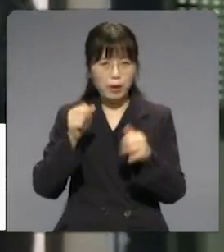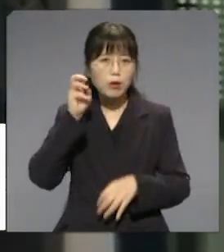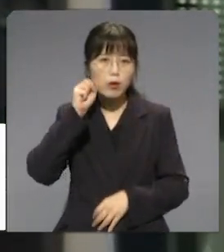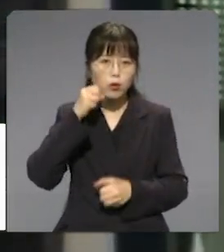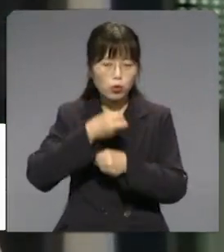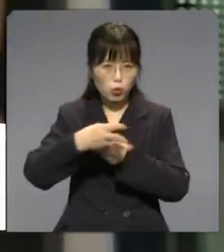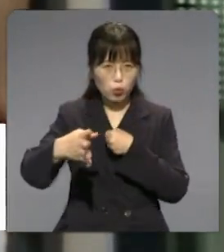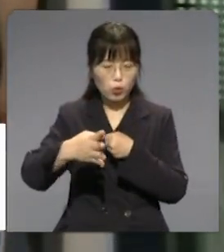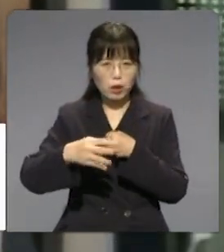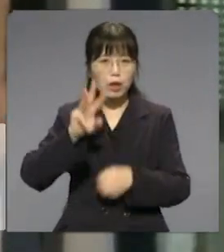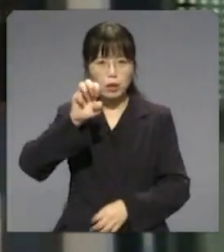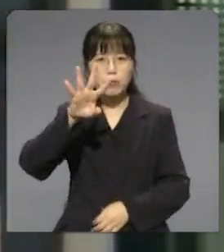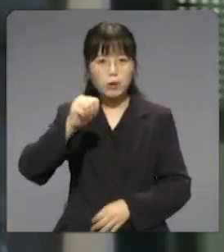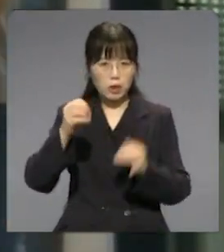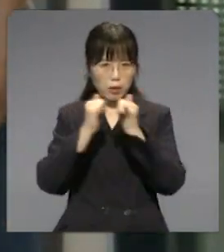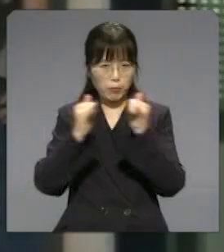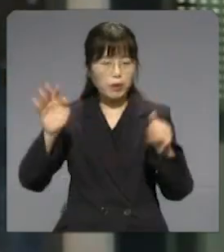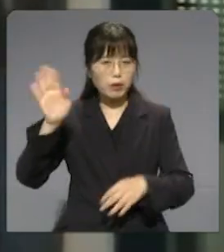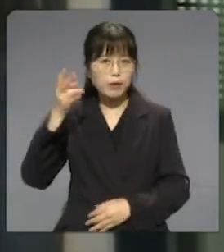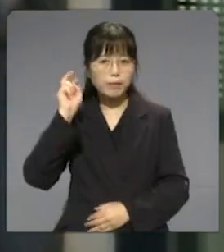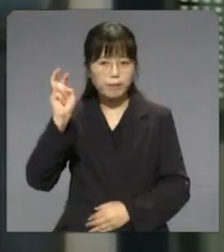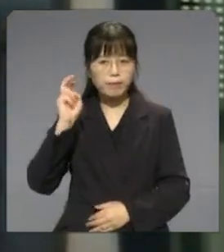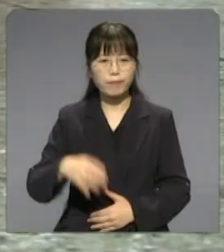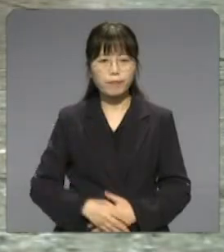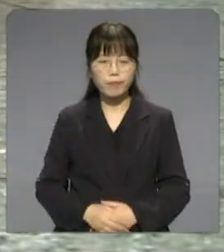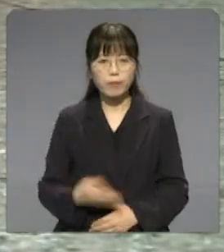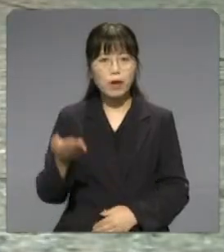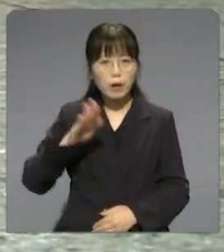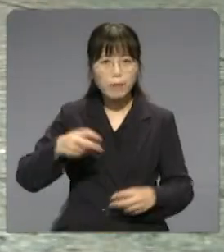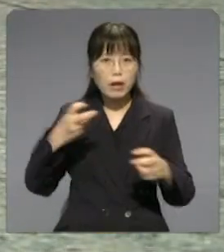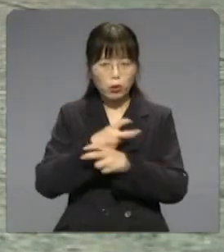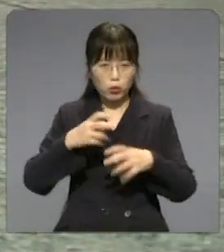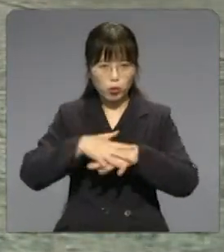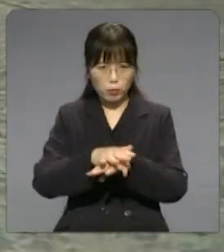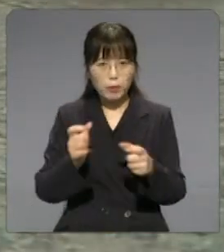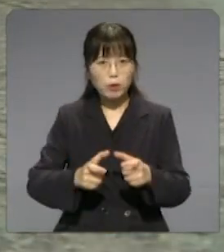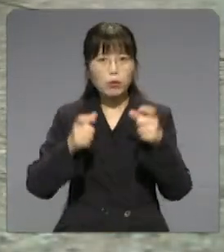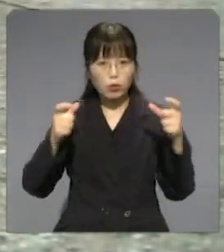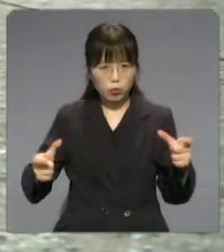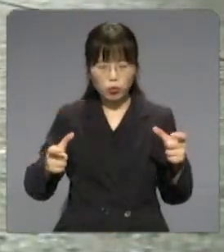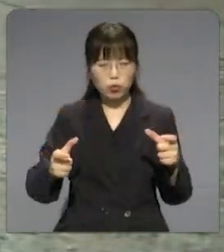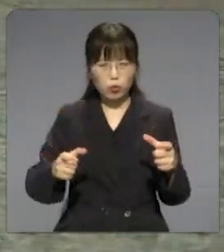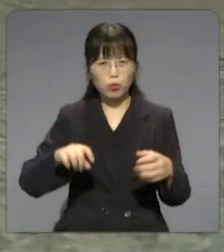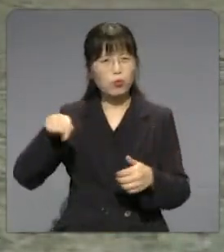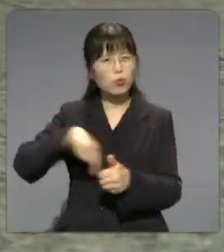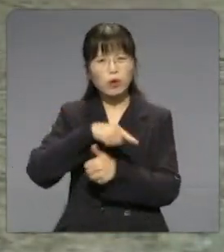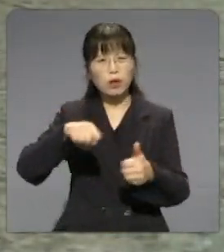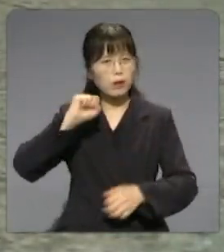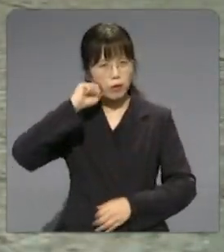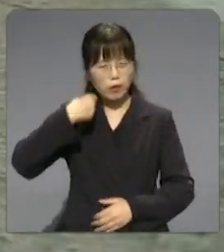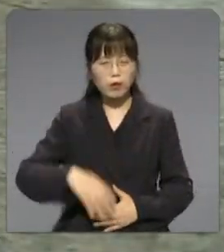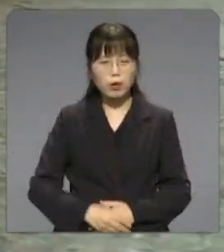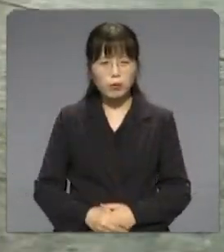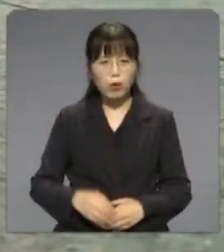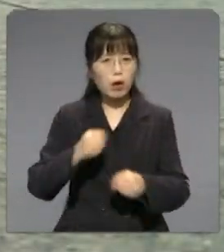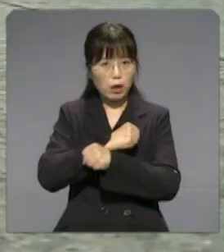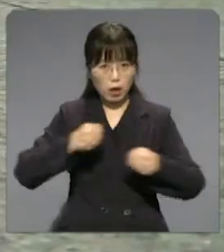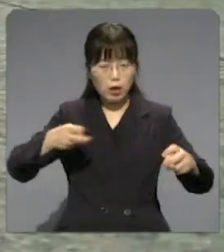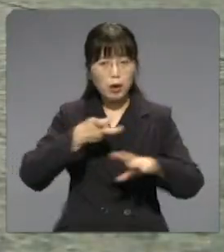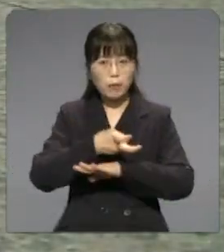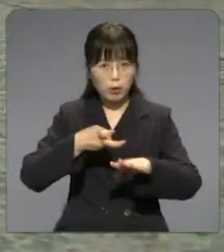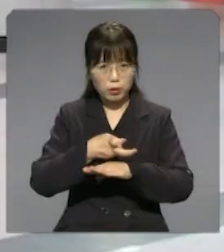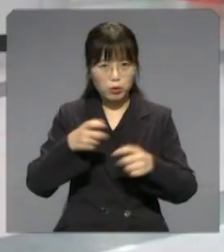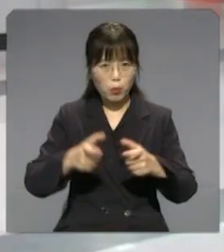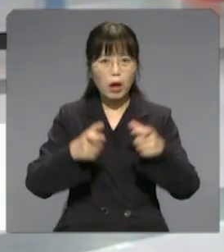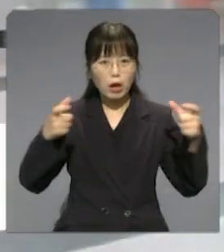내에는 34만 명이 될 것입니다. 하지만 교통 인프라 구축은 여전히 열악합니다. 광역버스의 노선